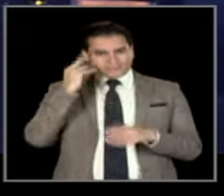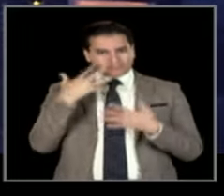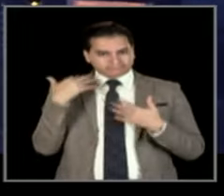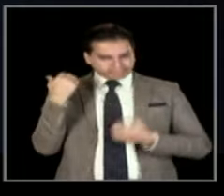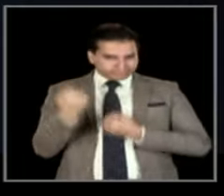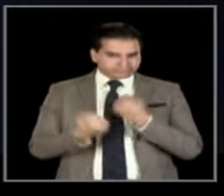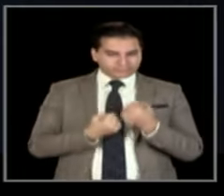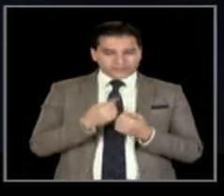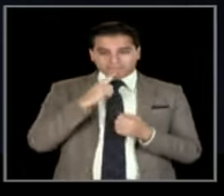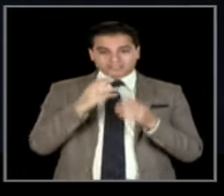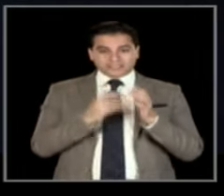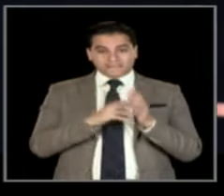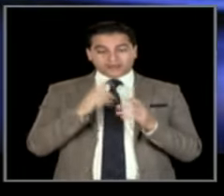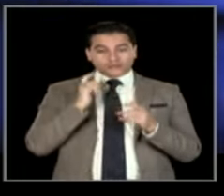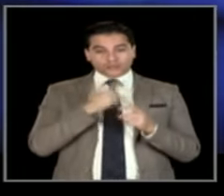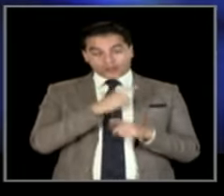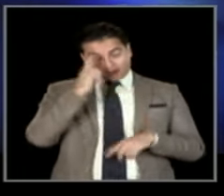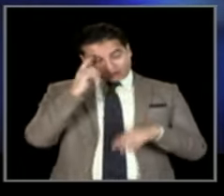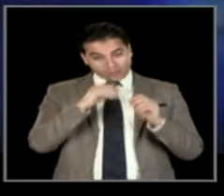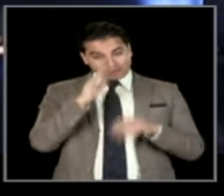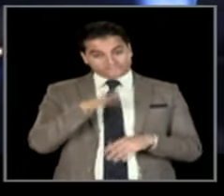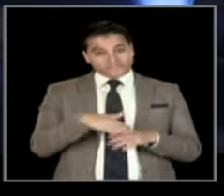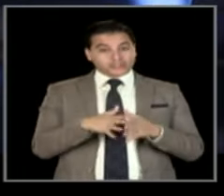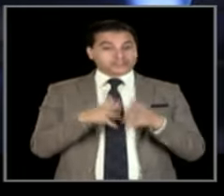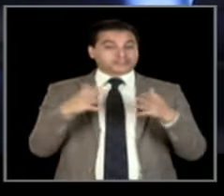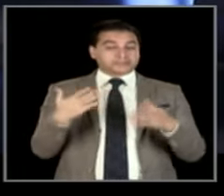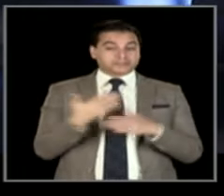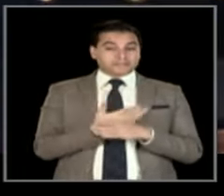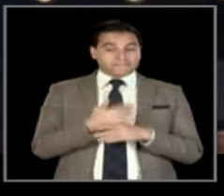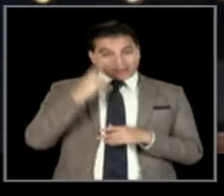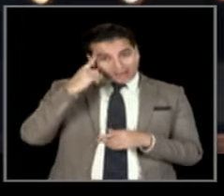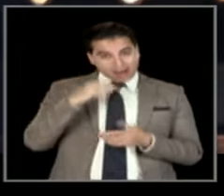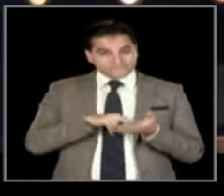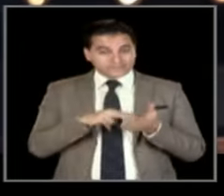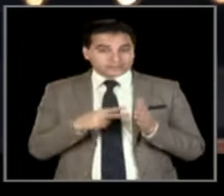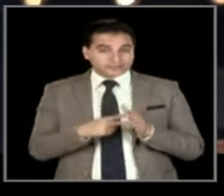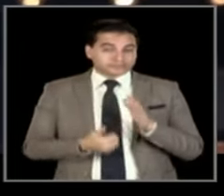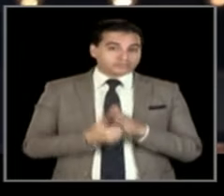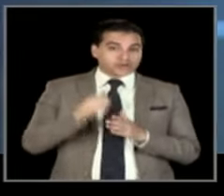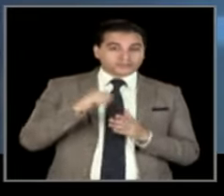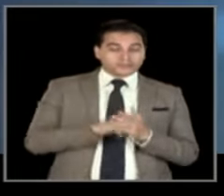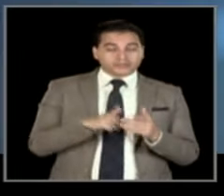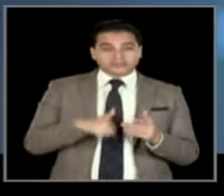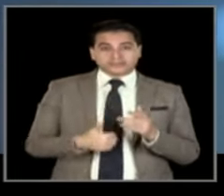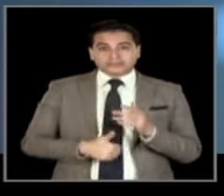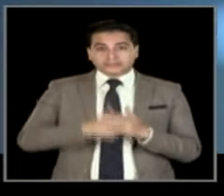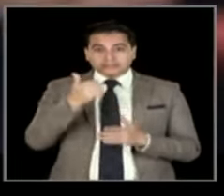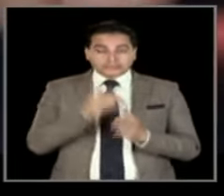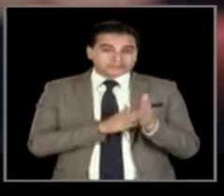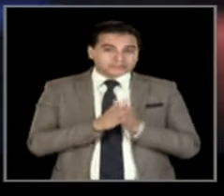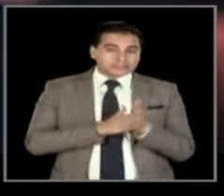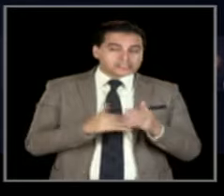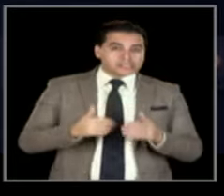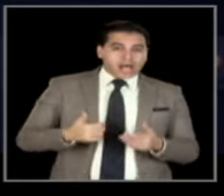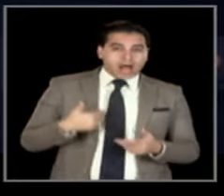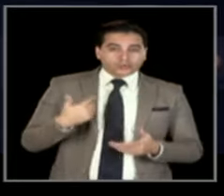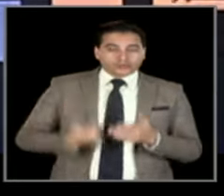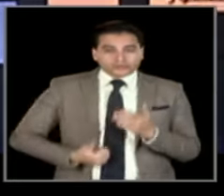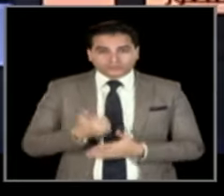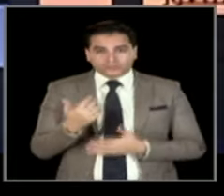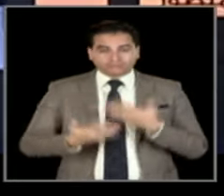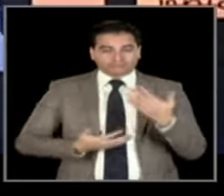على النقيض جامعة سوهاج قلقانين متوترين، عارفين إن التلات نقاط بالنسبة لهم النهاردة حياة وموت.